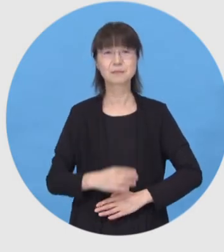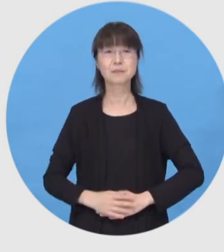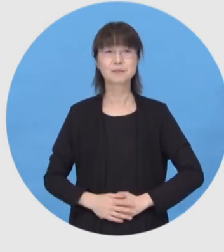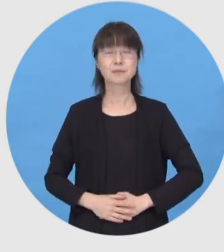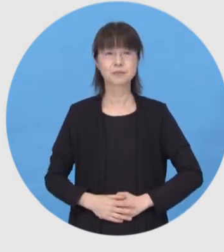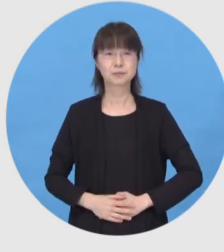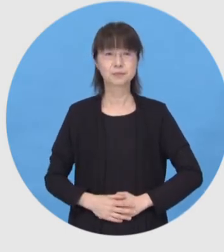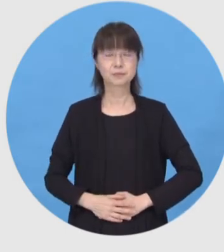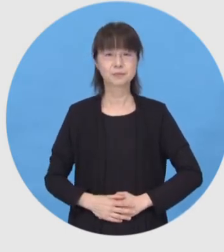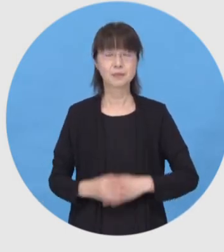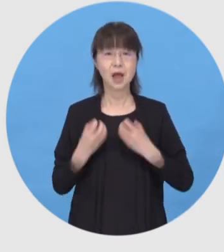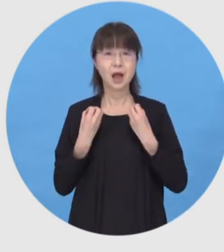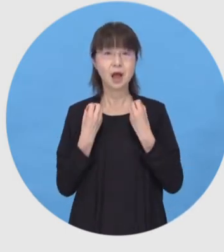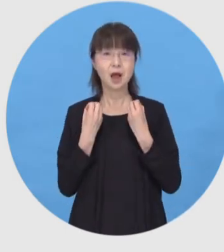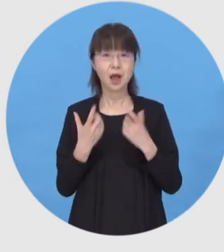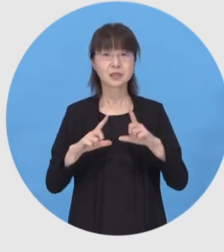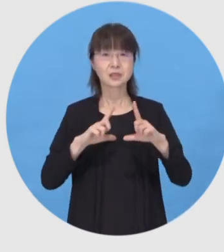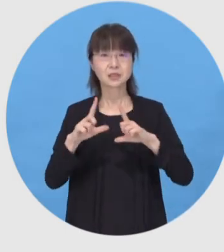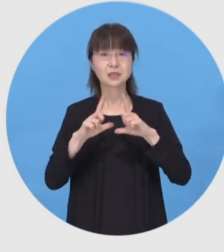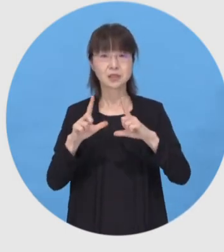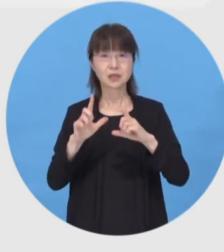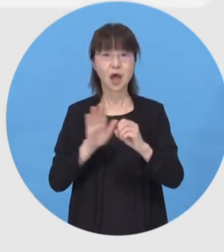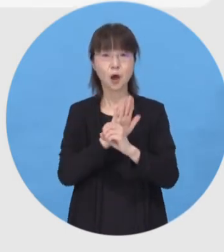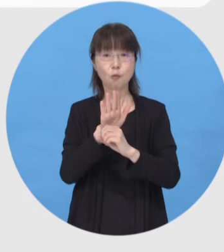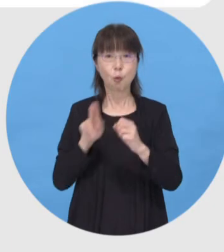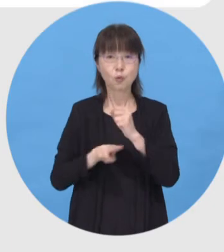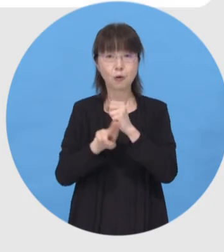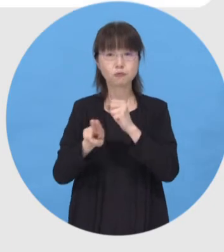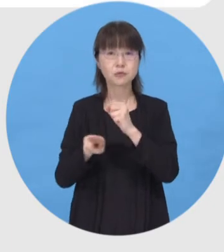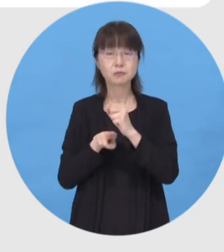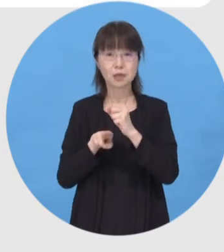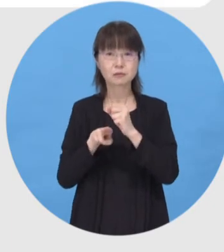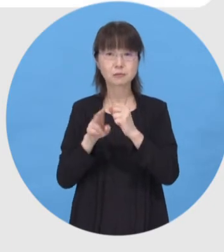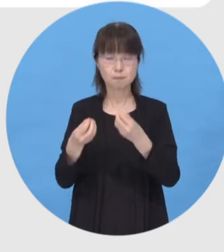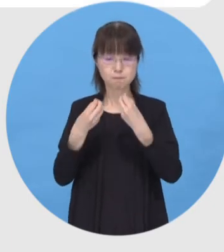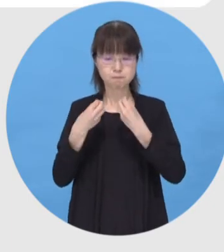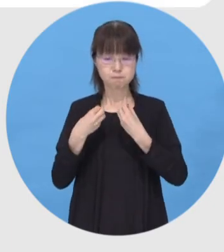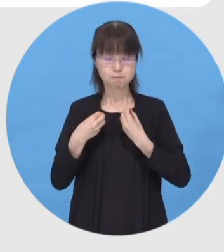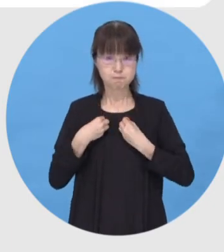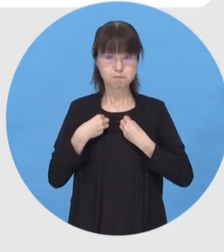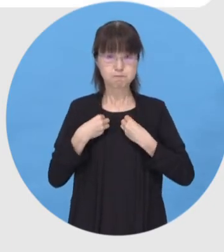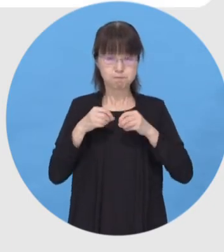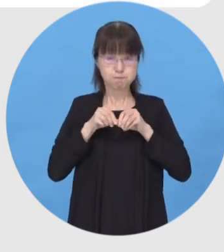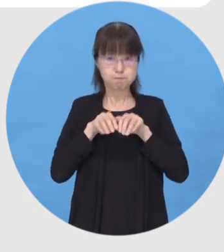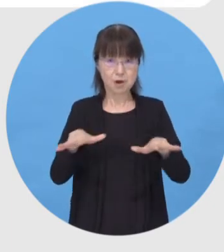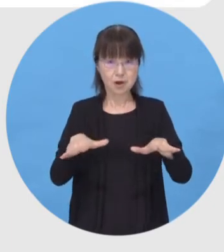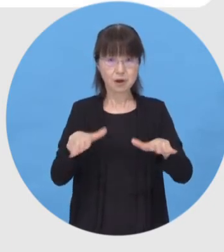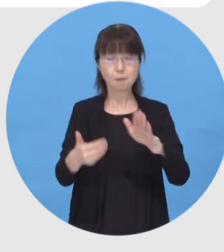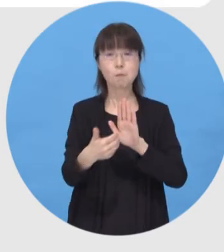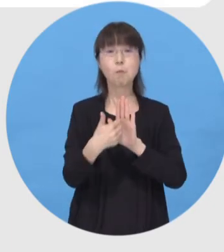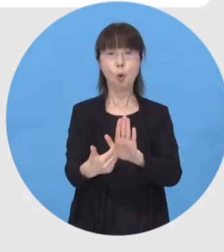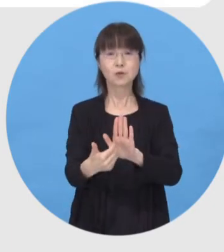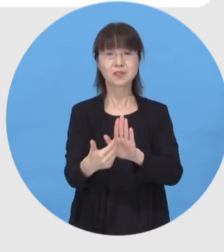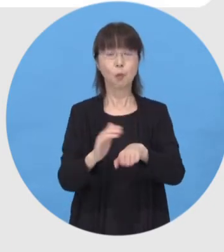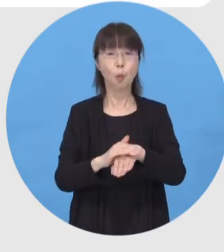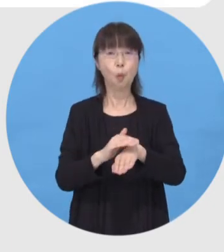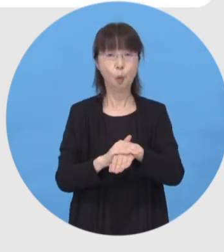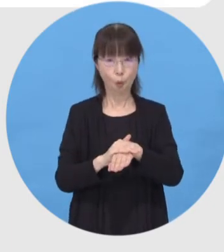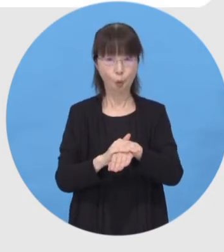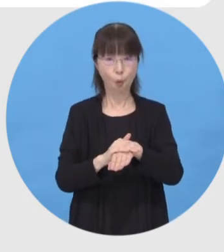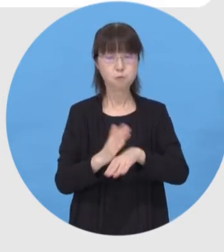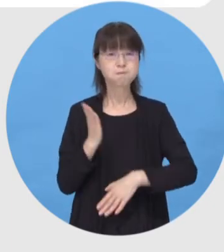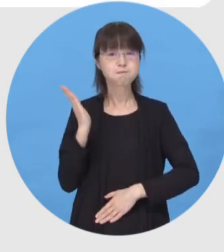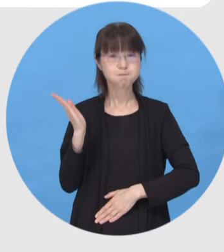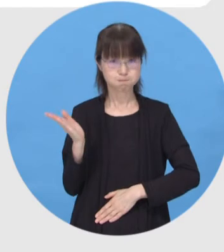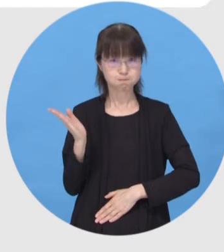さて、新型コロナウイルス感染症の拡大防止には持続的な対策が必要です。人との間隔を